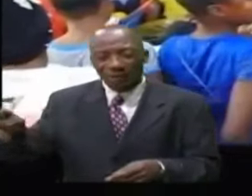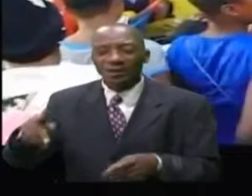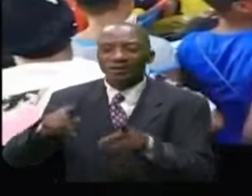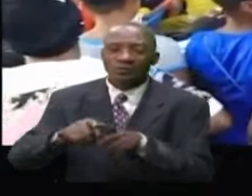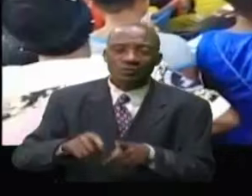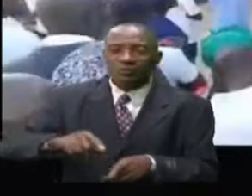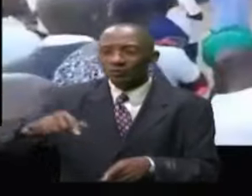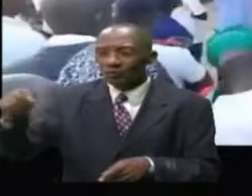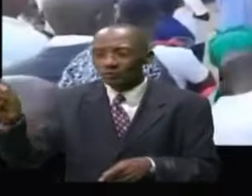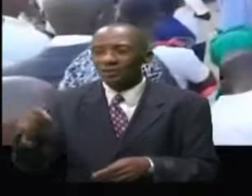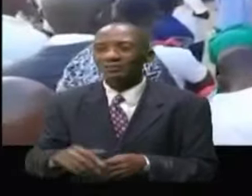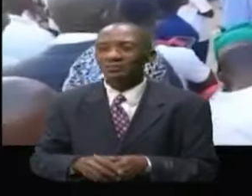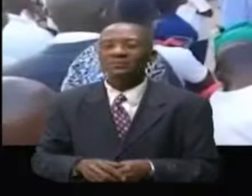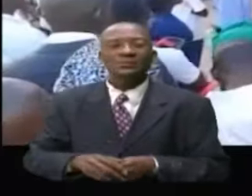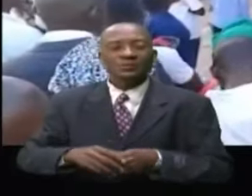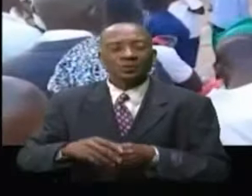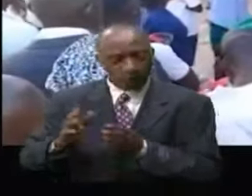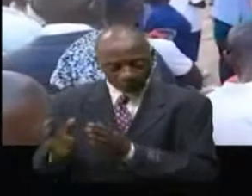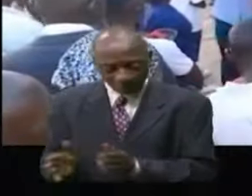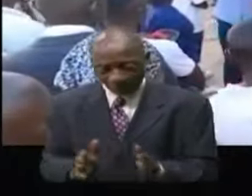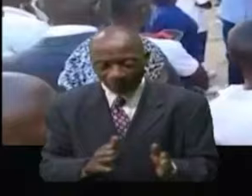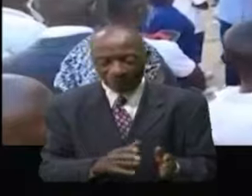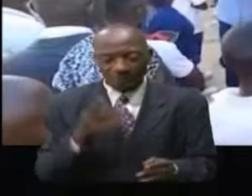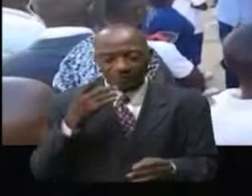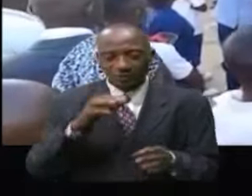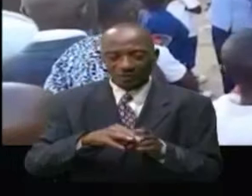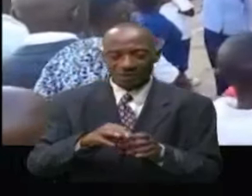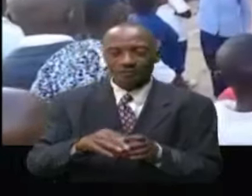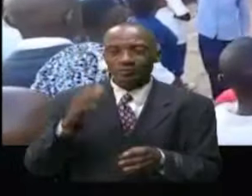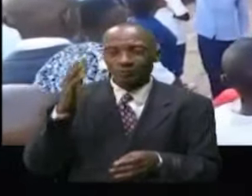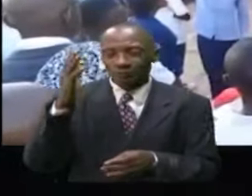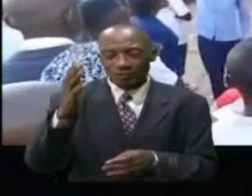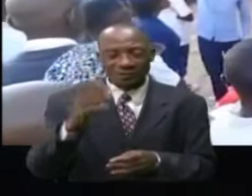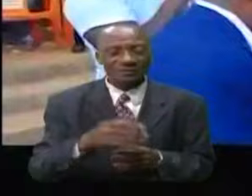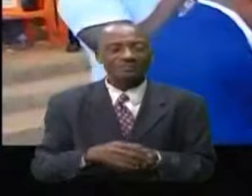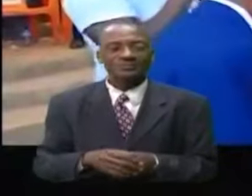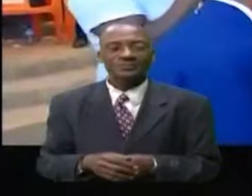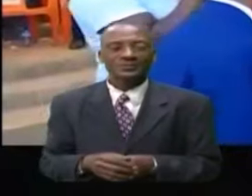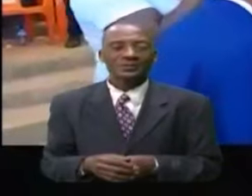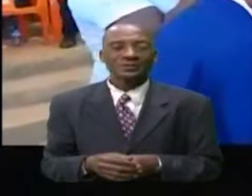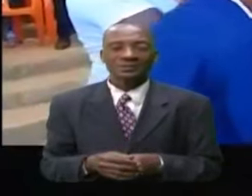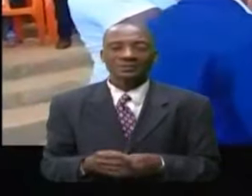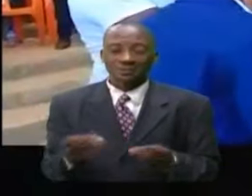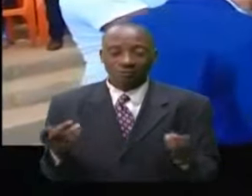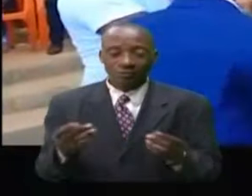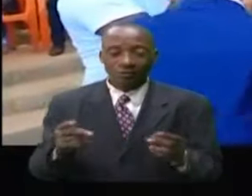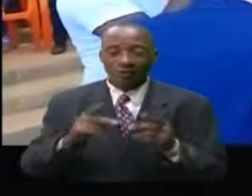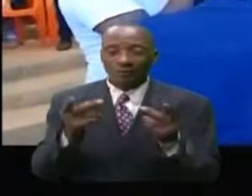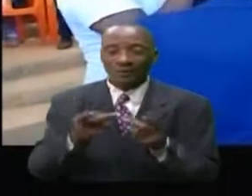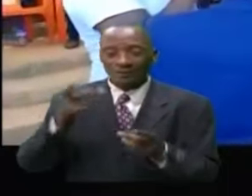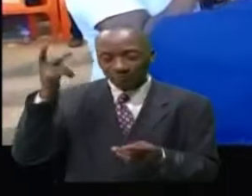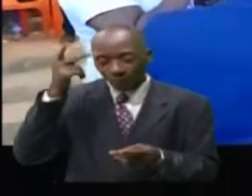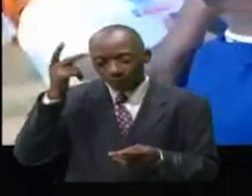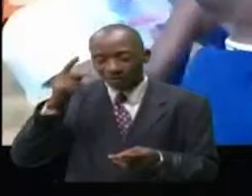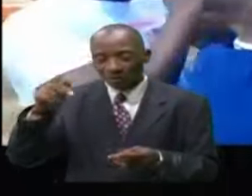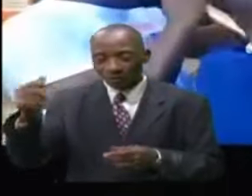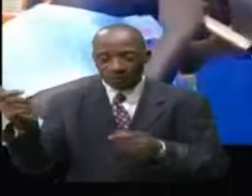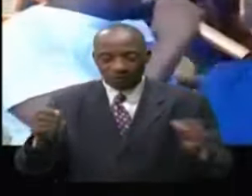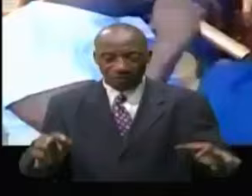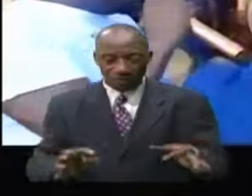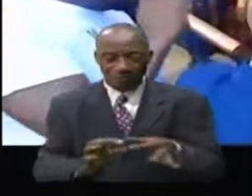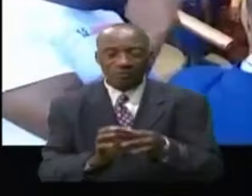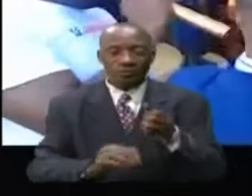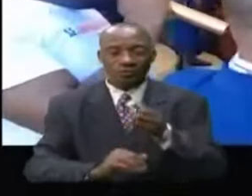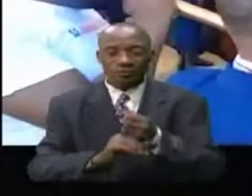la population a tourné le dos aux caciques de l'ancien régime pour adhérer à la vision salvatrice du chef de l'État